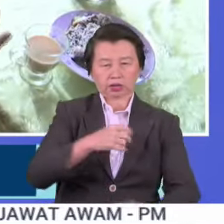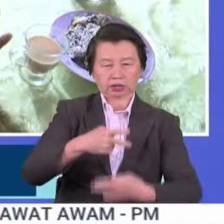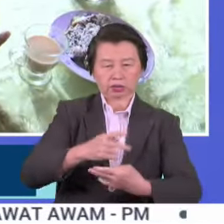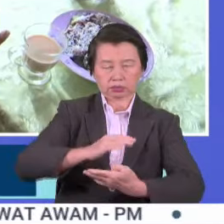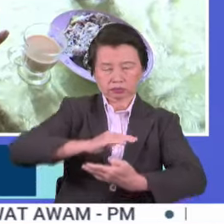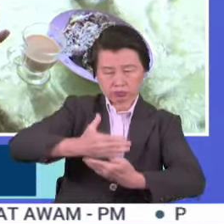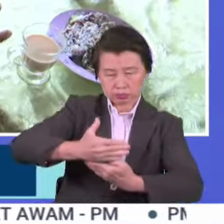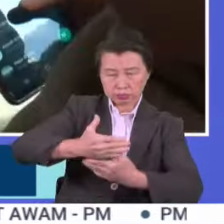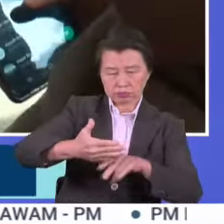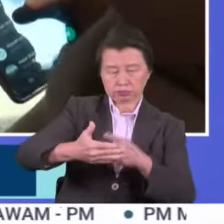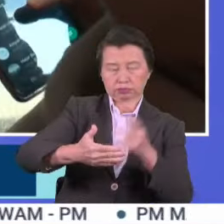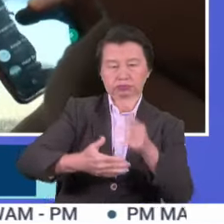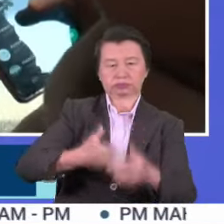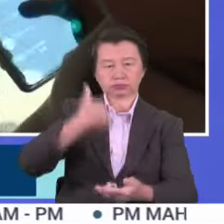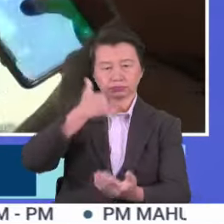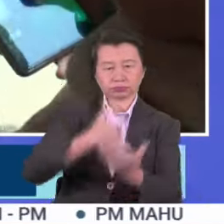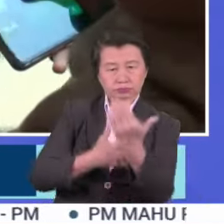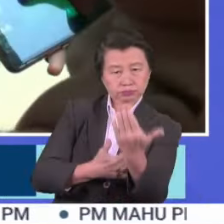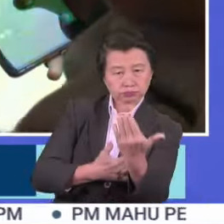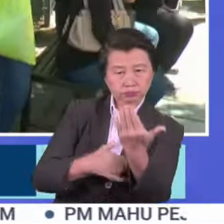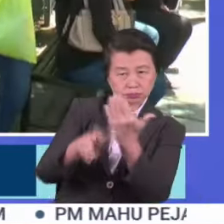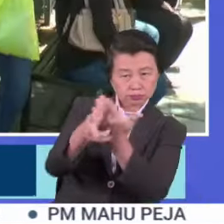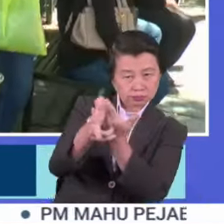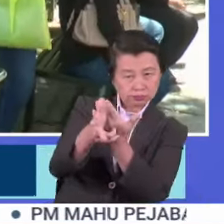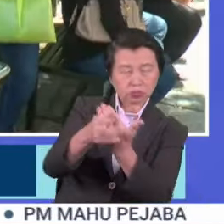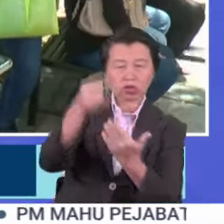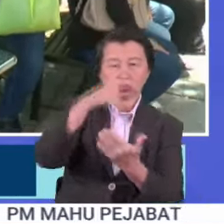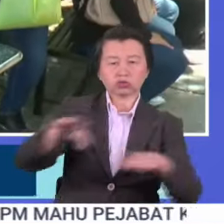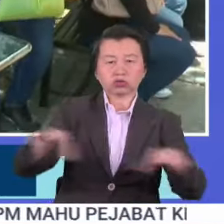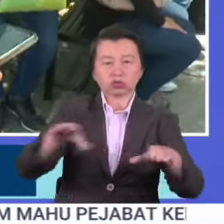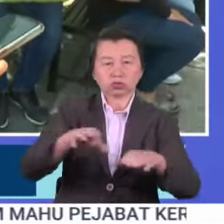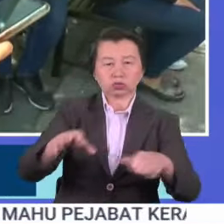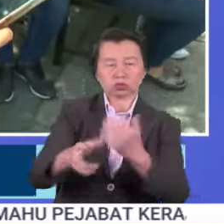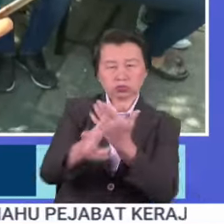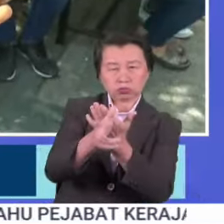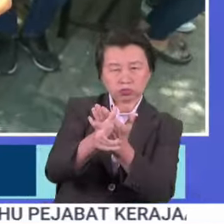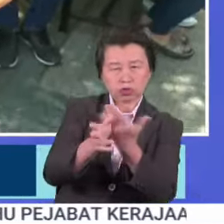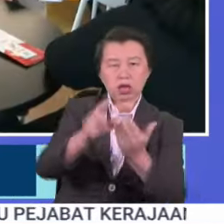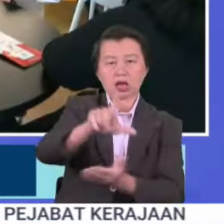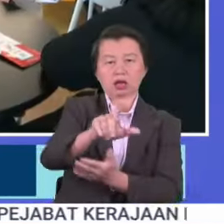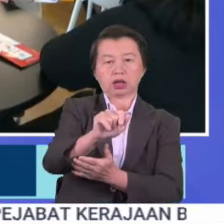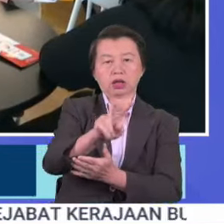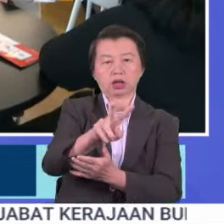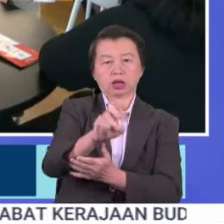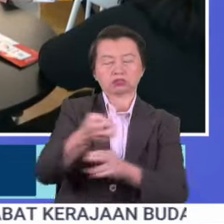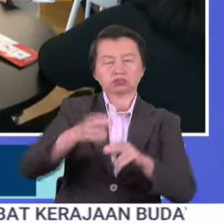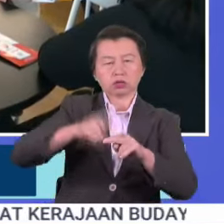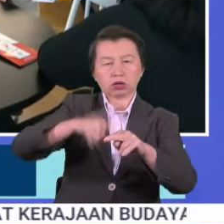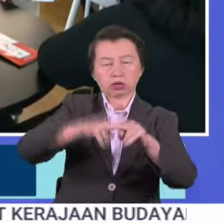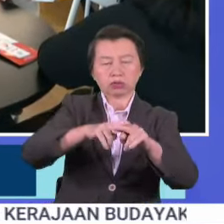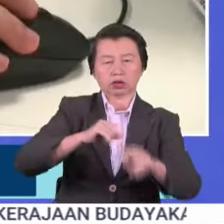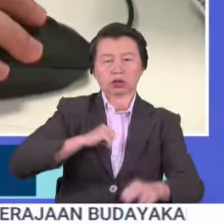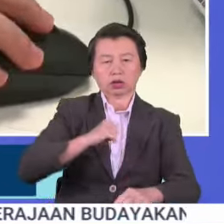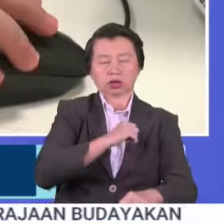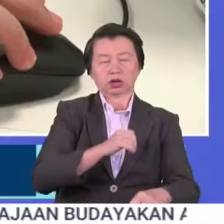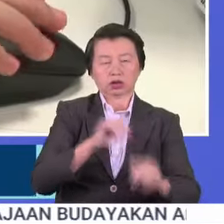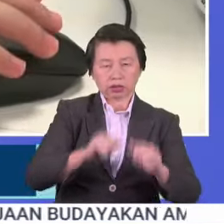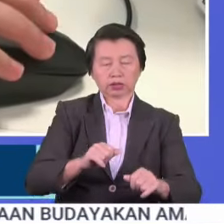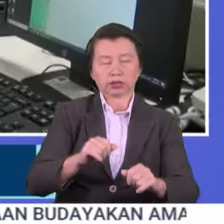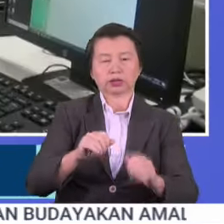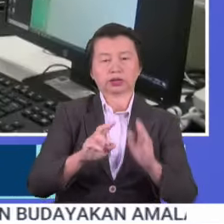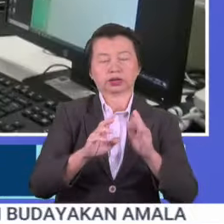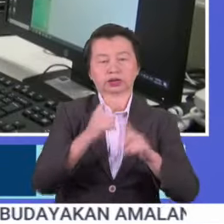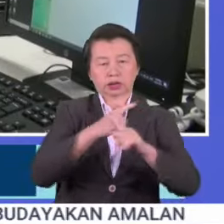memasang peranti seperti telefon bimbit di meja masing-masing untuk membuat penstriman langsung semakin meningkat. Ahli Dewan boleh merujuk